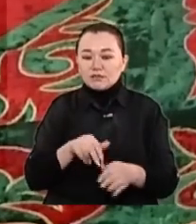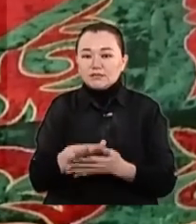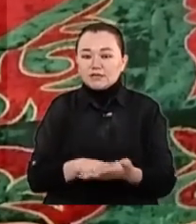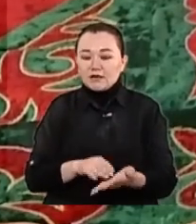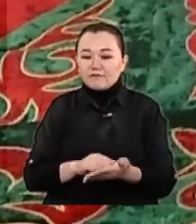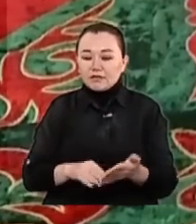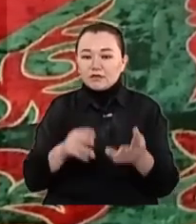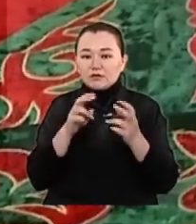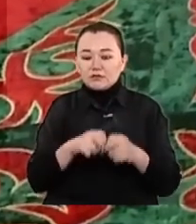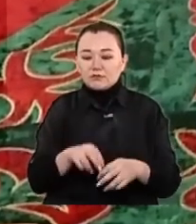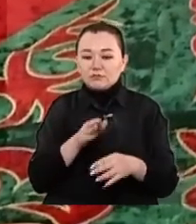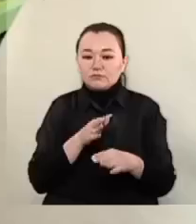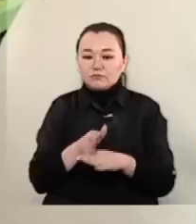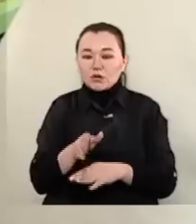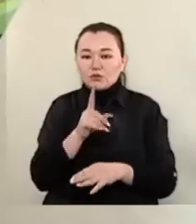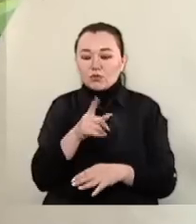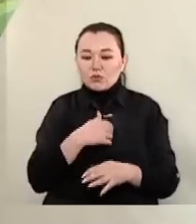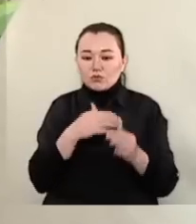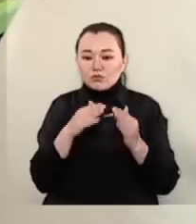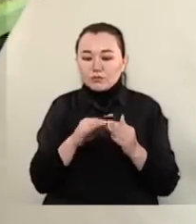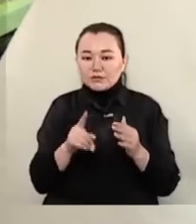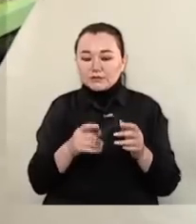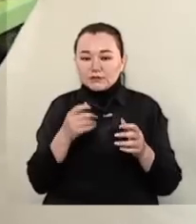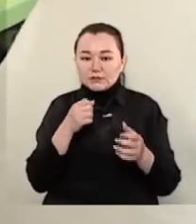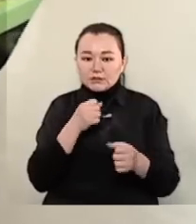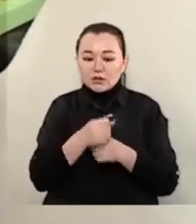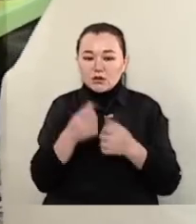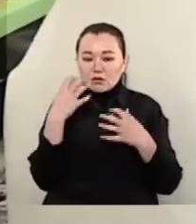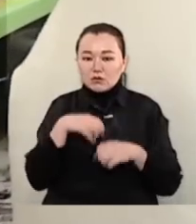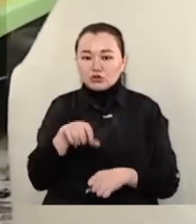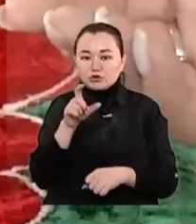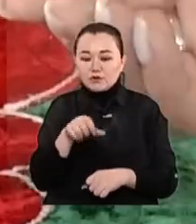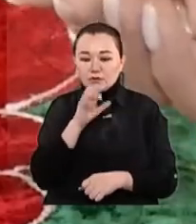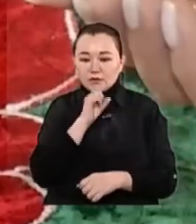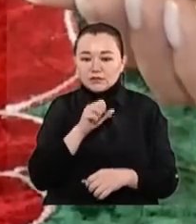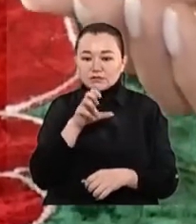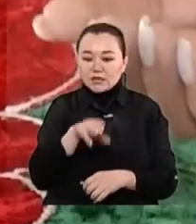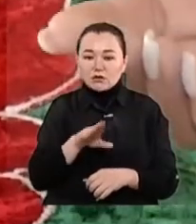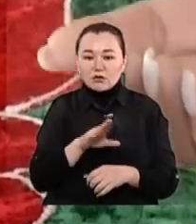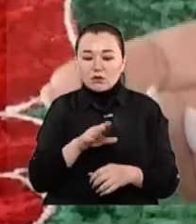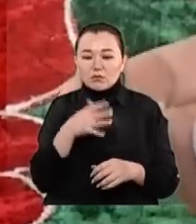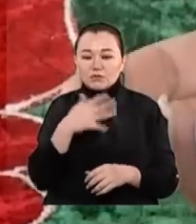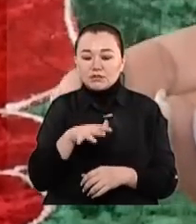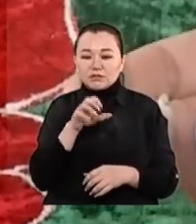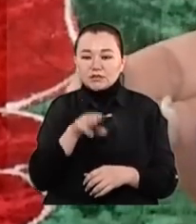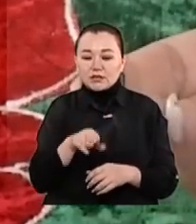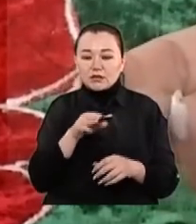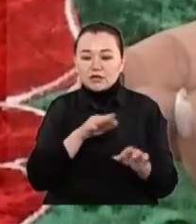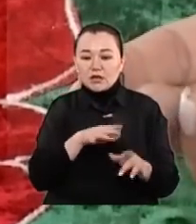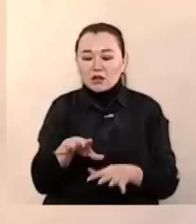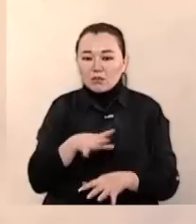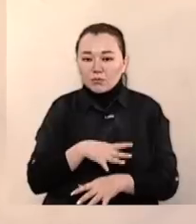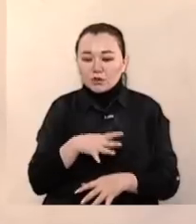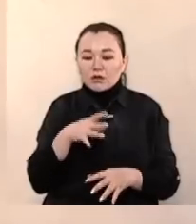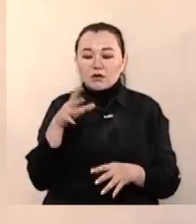түсіріп сараптамаға жүгінген. Алайда мені үйімнен күштеп алып кеткендерді адам ұрлау бабы бойынша емес, үйіне ену бабымен қозғады дейді. Ал